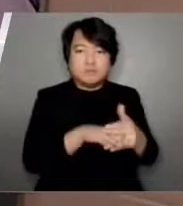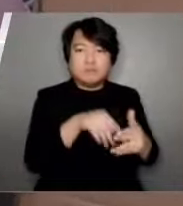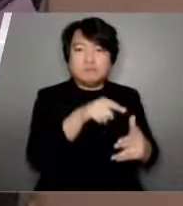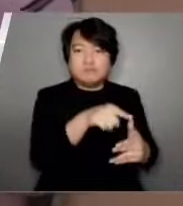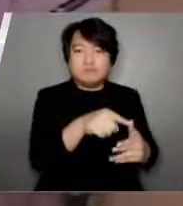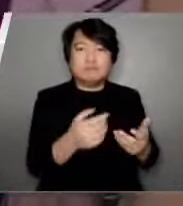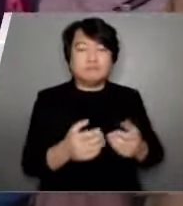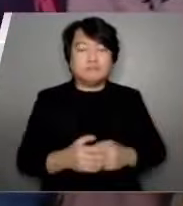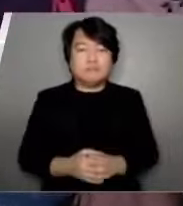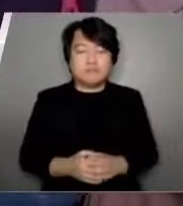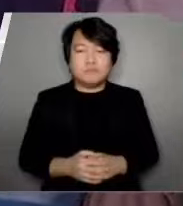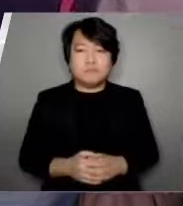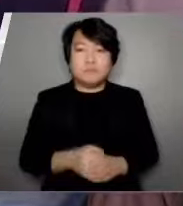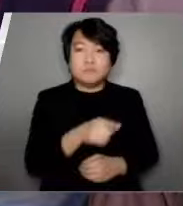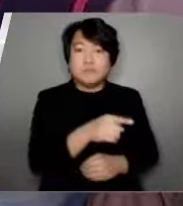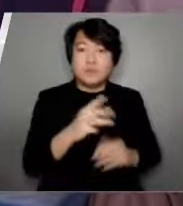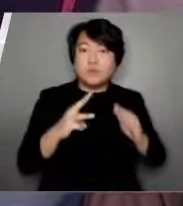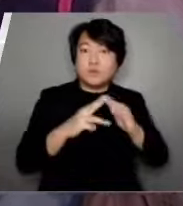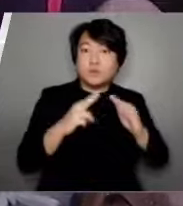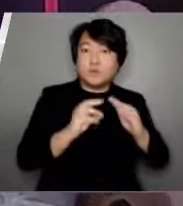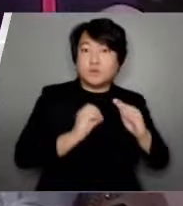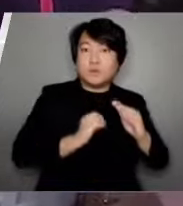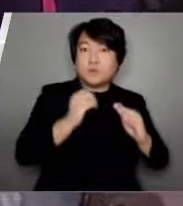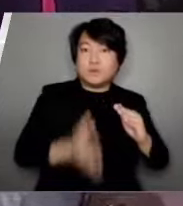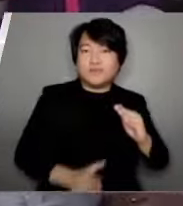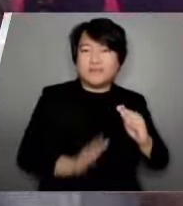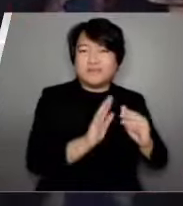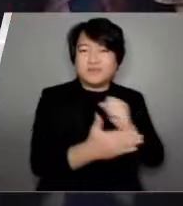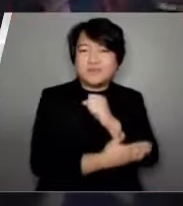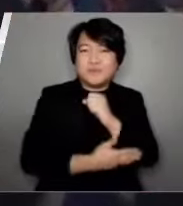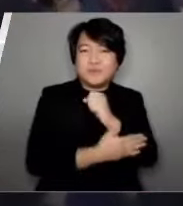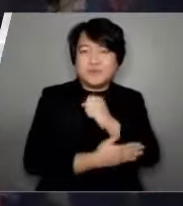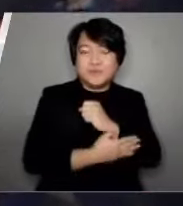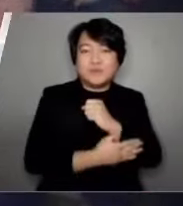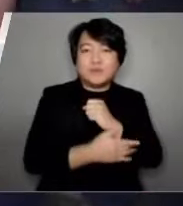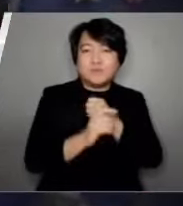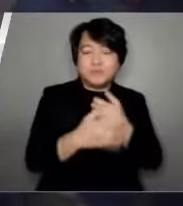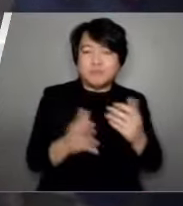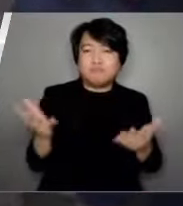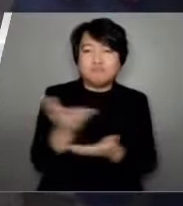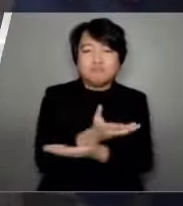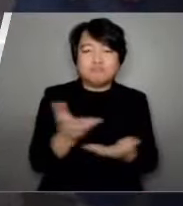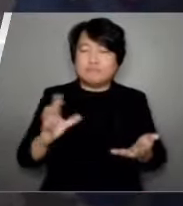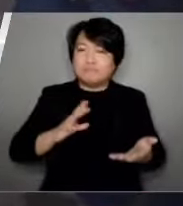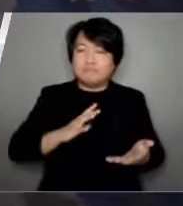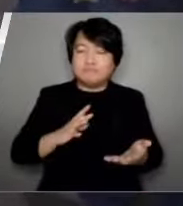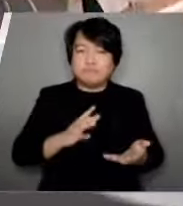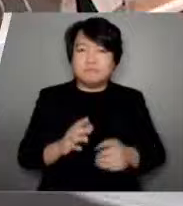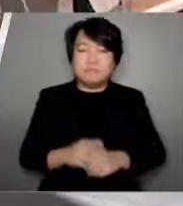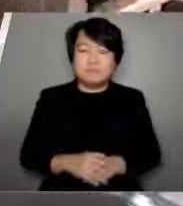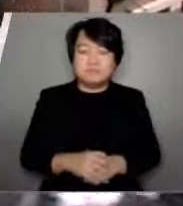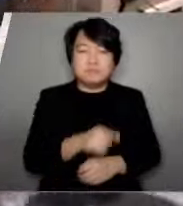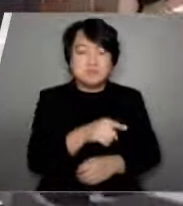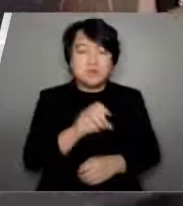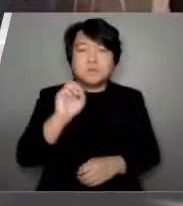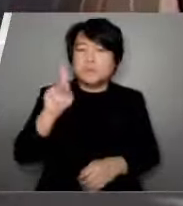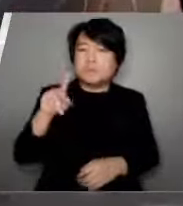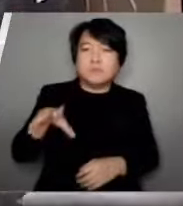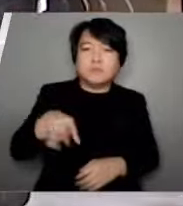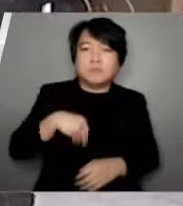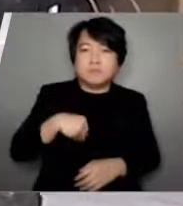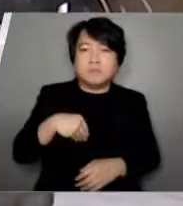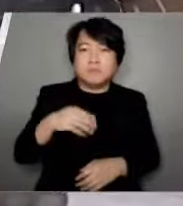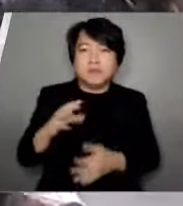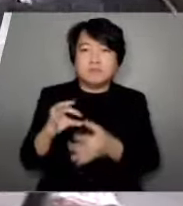daw nakipag-usap sa kanila ang foreign national na may-ari ng warehouse. Handa naman daw siyang makipagtulungan sa DTI pero hindi na humarap